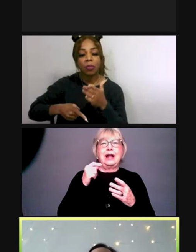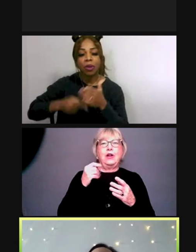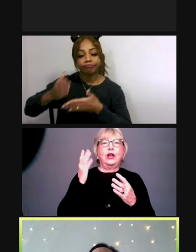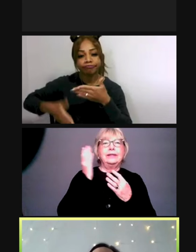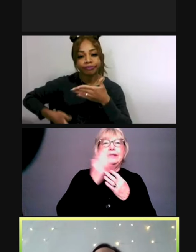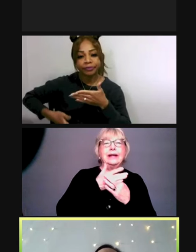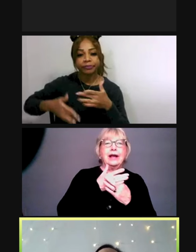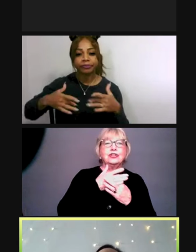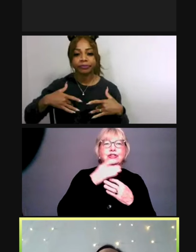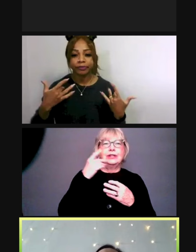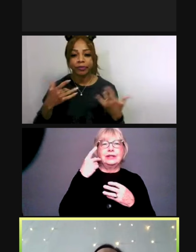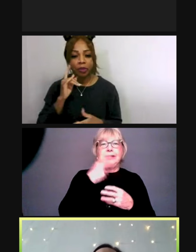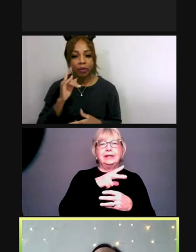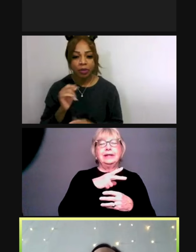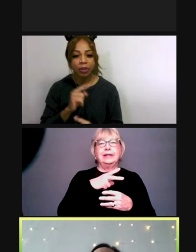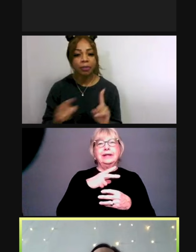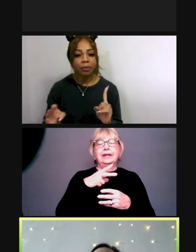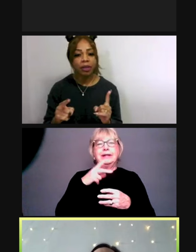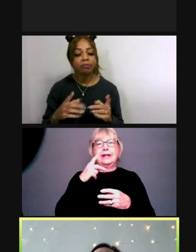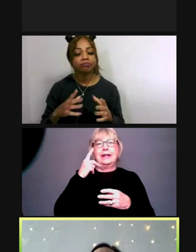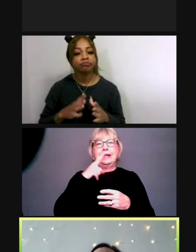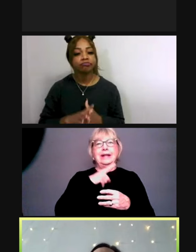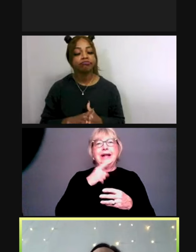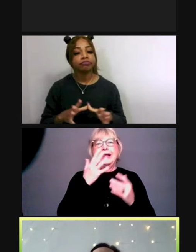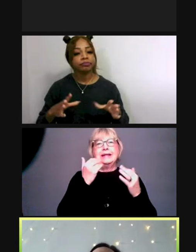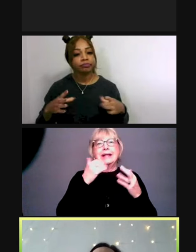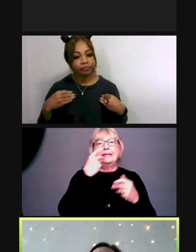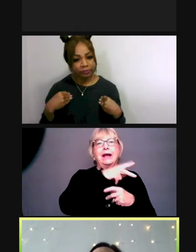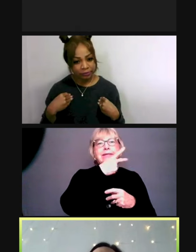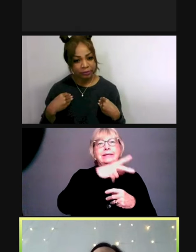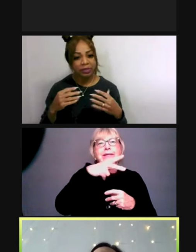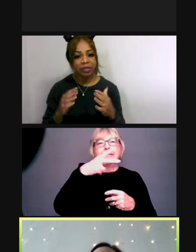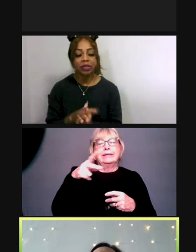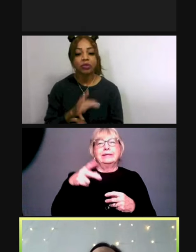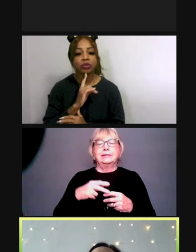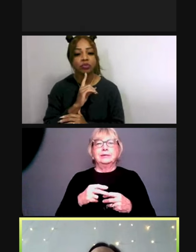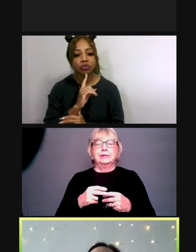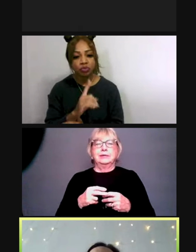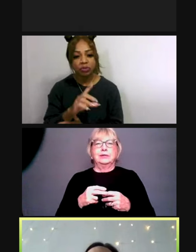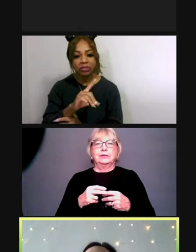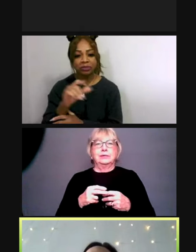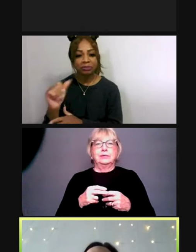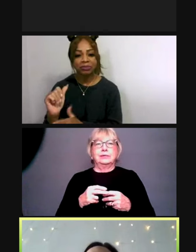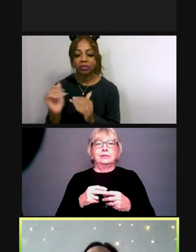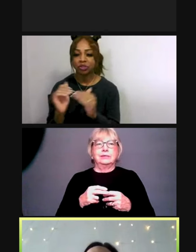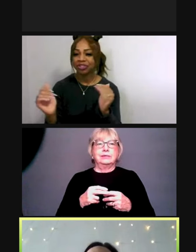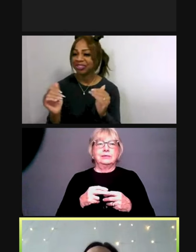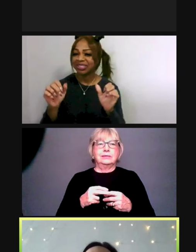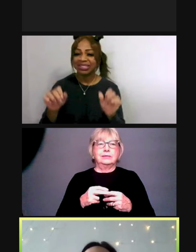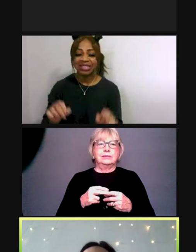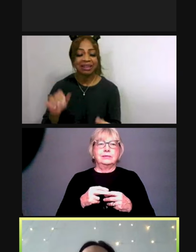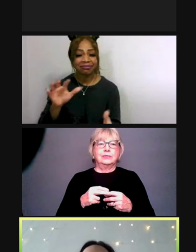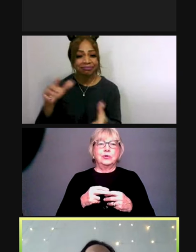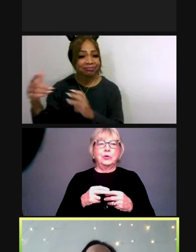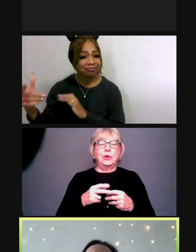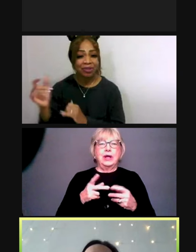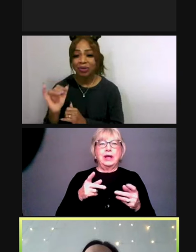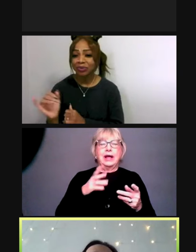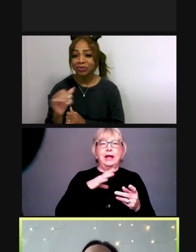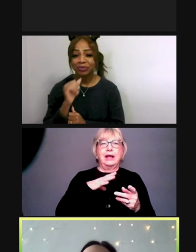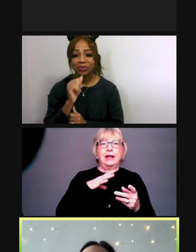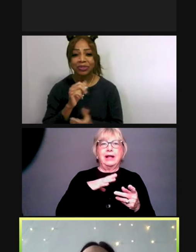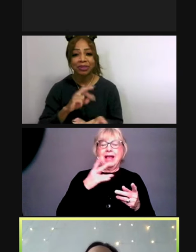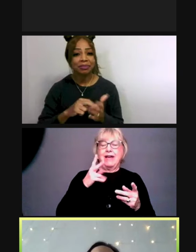néolibérales de productivité et les attentes institutionnelles. Et en projetant cette idée que la véritable